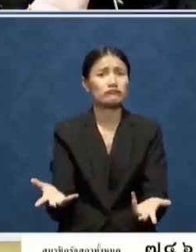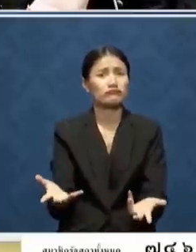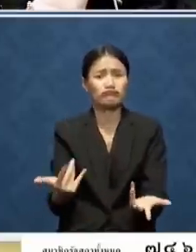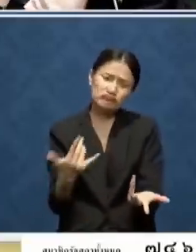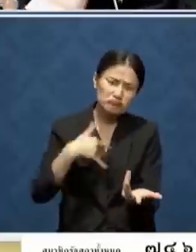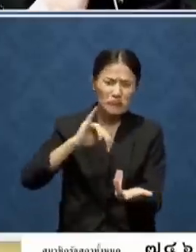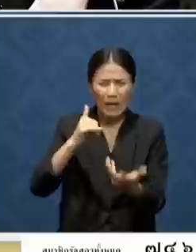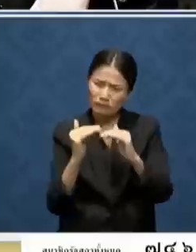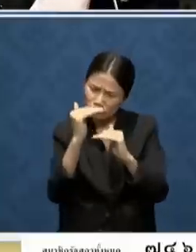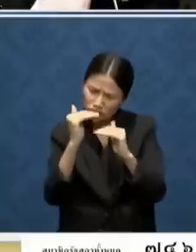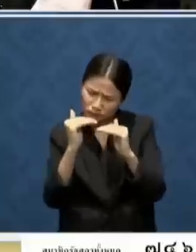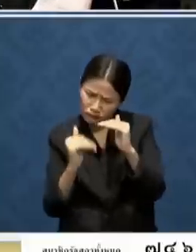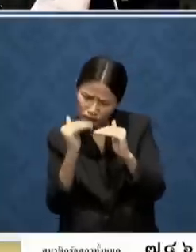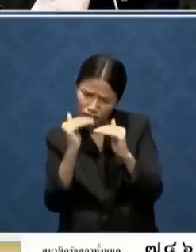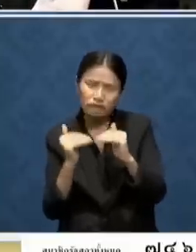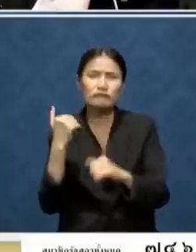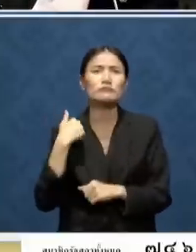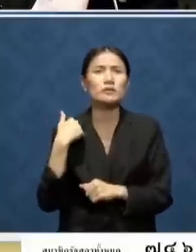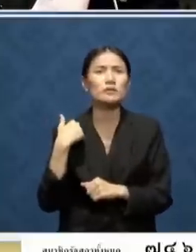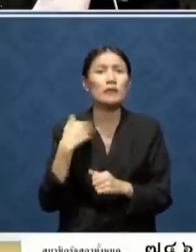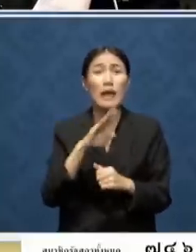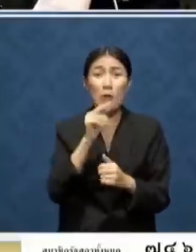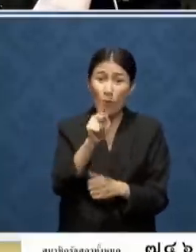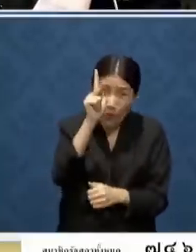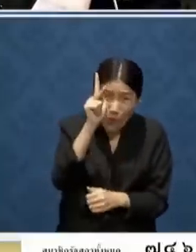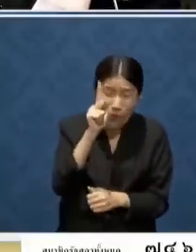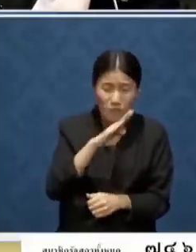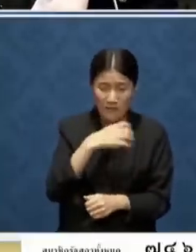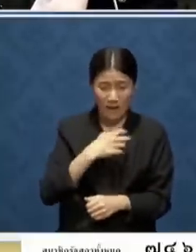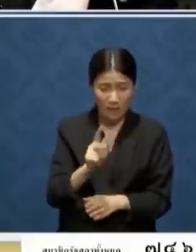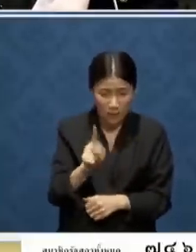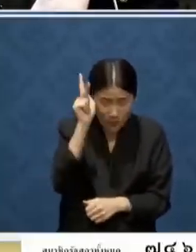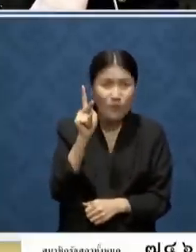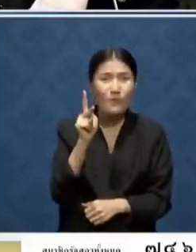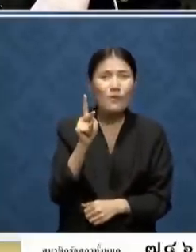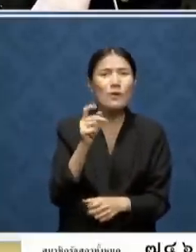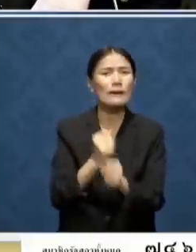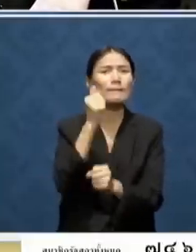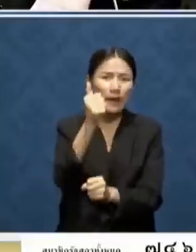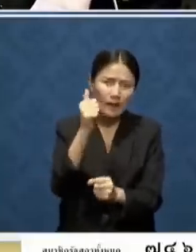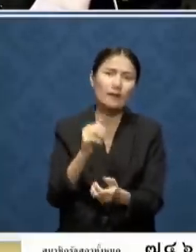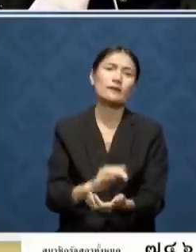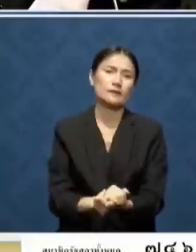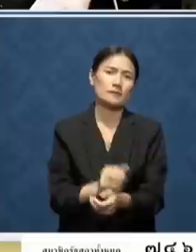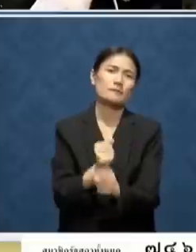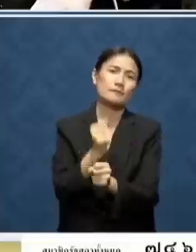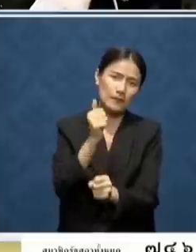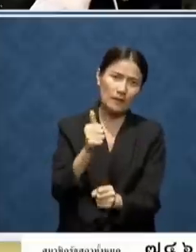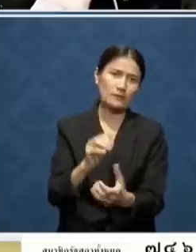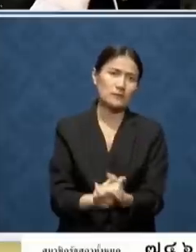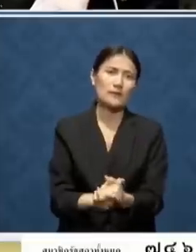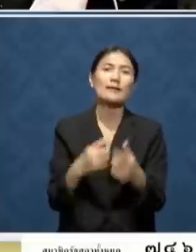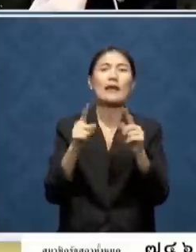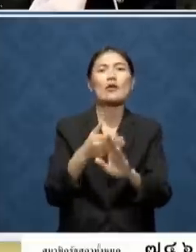หรือน้อยกว่านี้อย่างไรก็ตามถ้าจะกู้จริงๆก็สามารถกระทำได้โดยการแก้